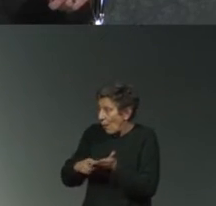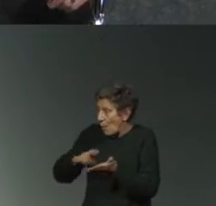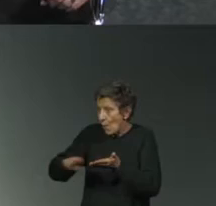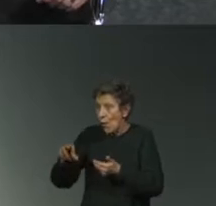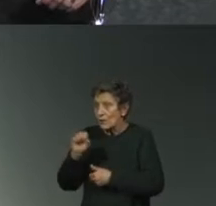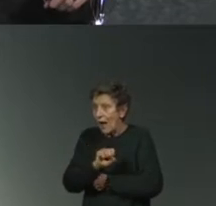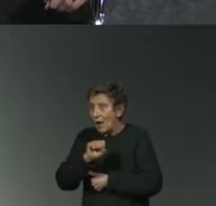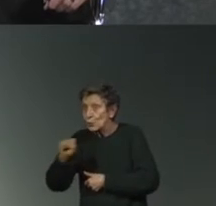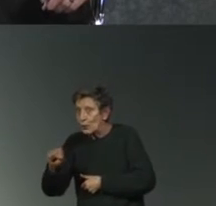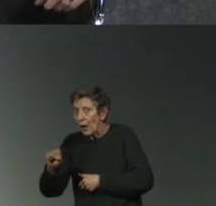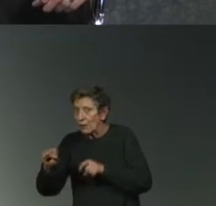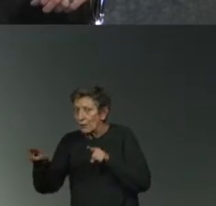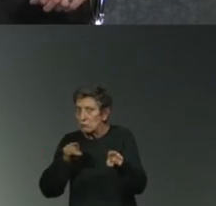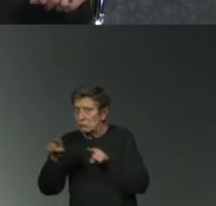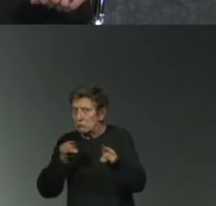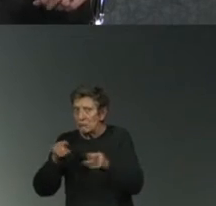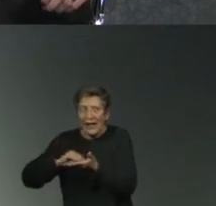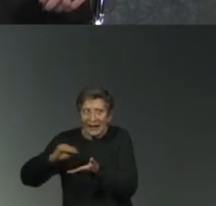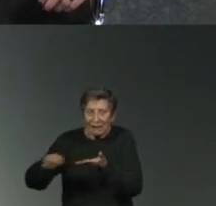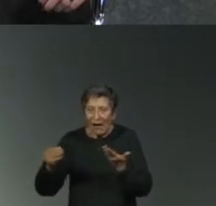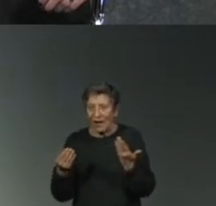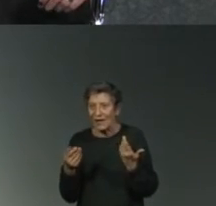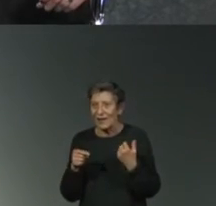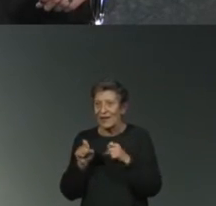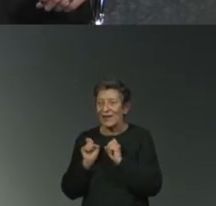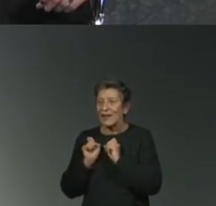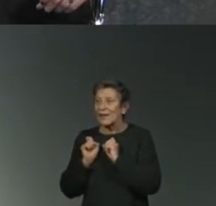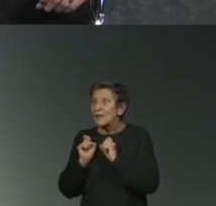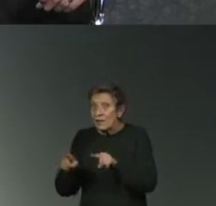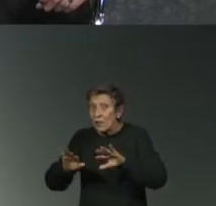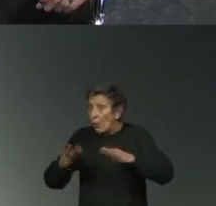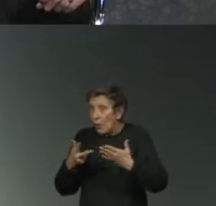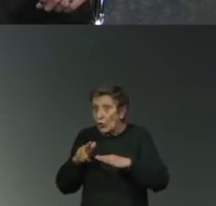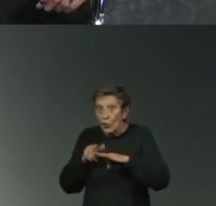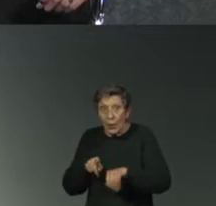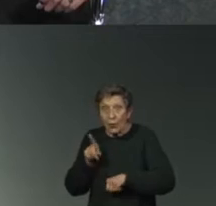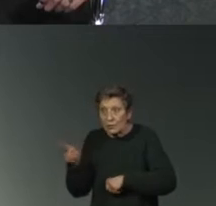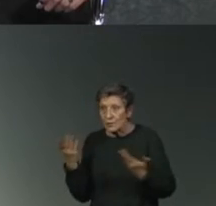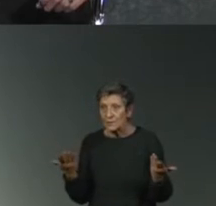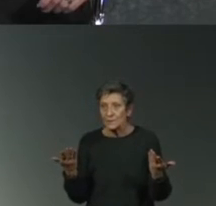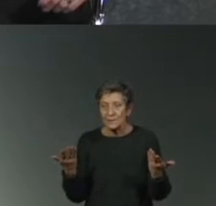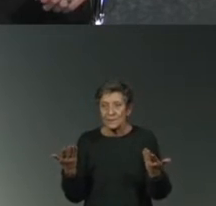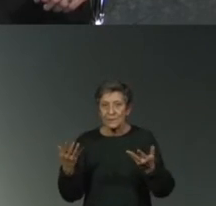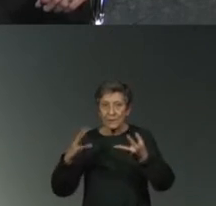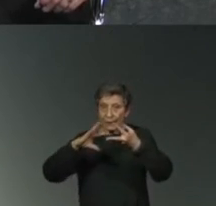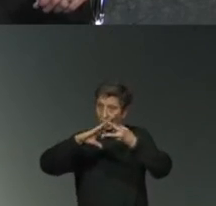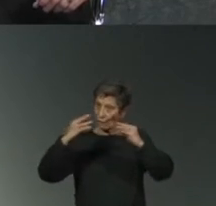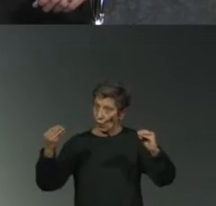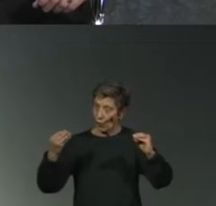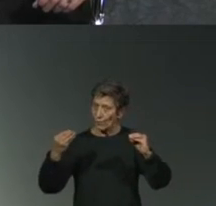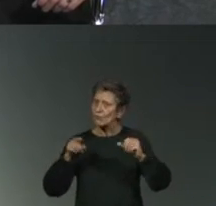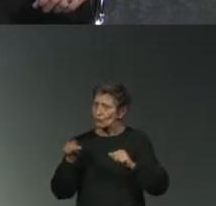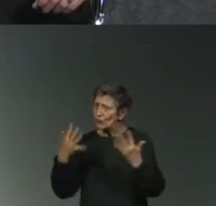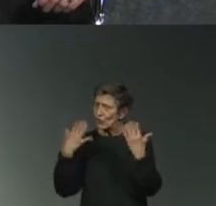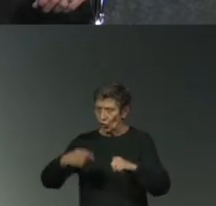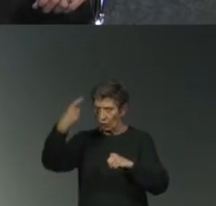tu vois, déjà, je m'en mêle les pinceaux, ça a commencé comment ? Est-ce que la forme, enfin, est-ce que tu avais déjà